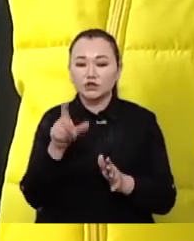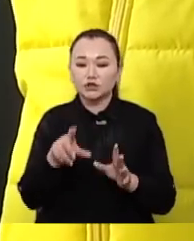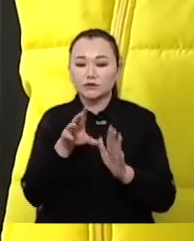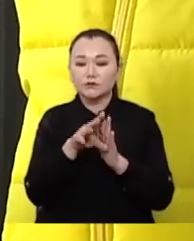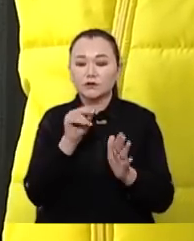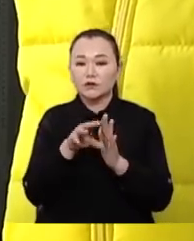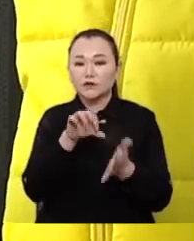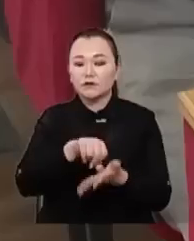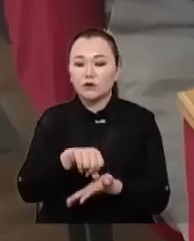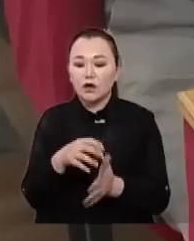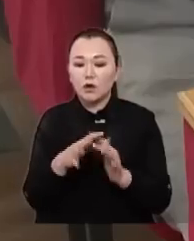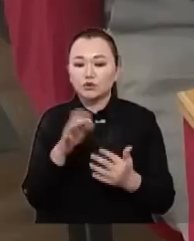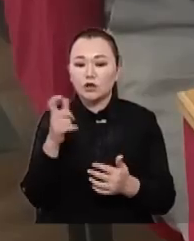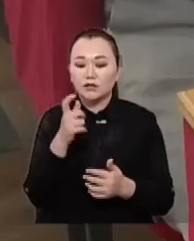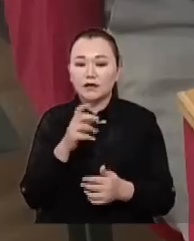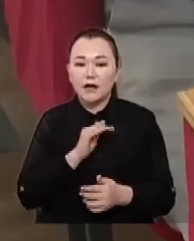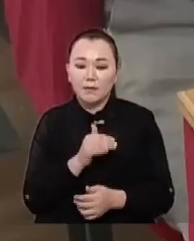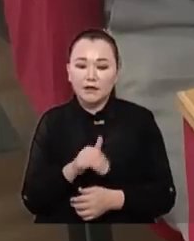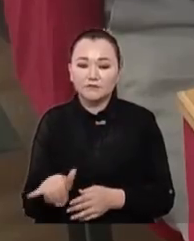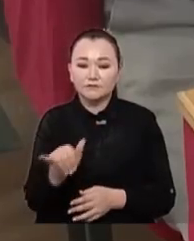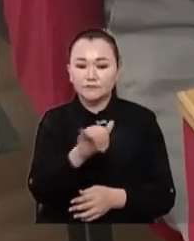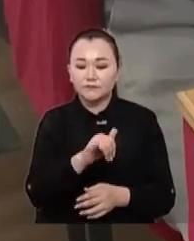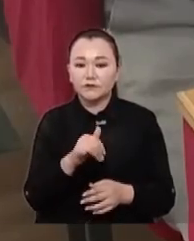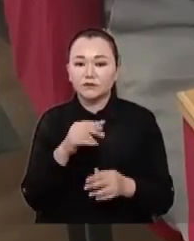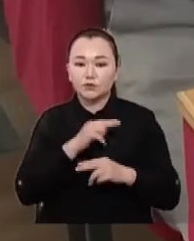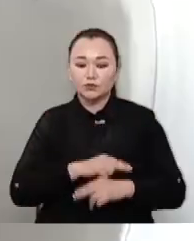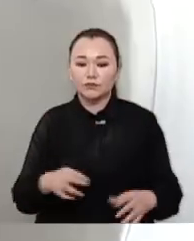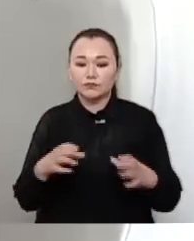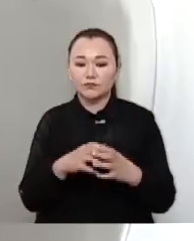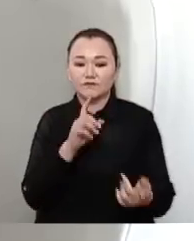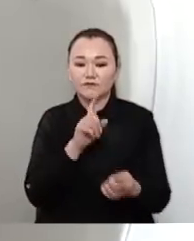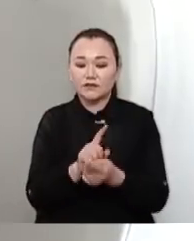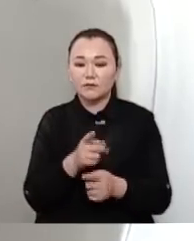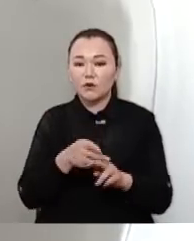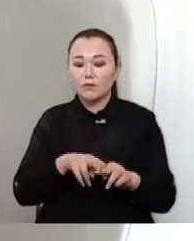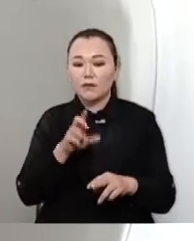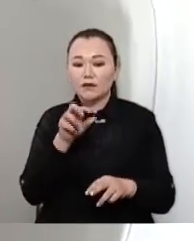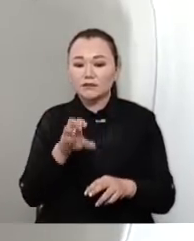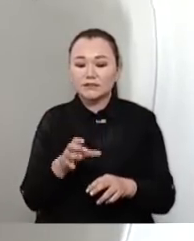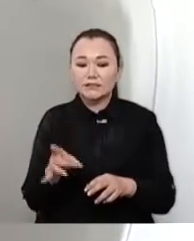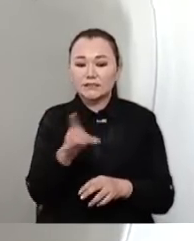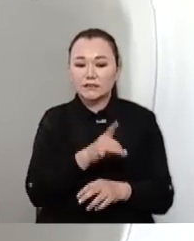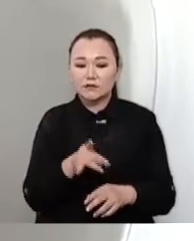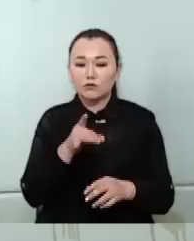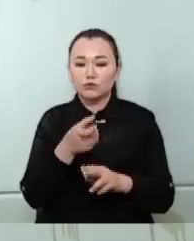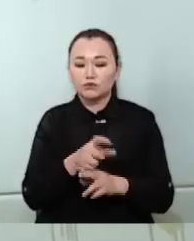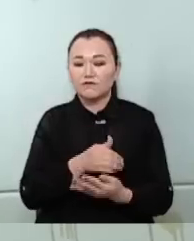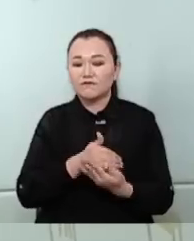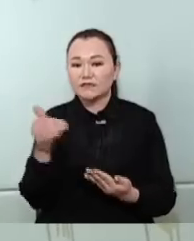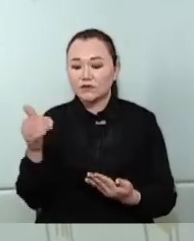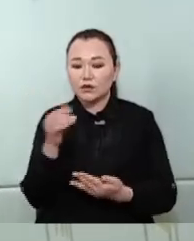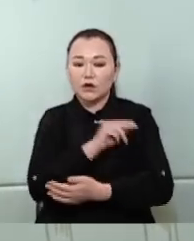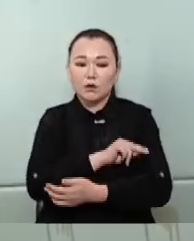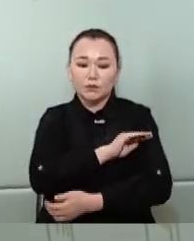үміткерлер бірнеше ауыл шаруашылығы кооперативін аралап, еңбек ұжымдарымен кездесті. Өйткені батыс өңірлердің бұл саладағы әлеуеті зор. Бірақ